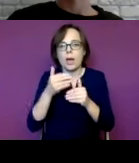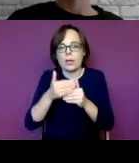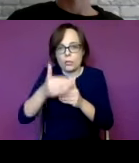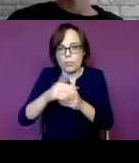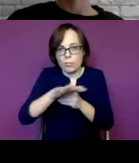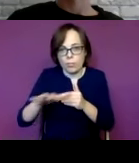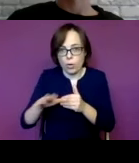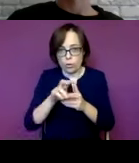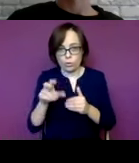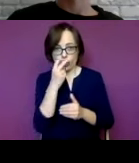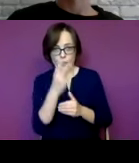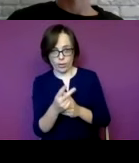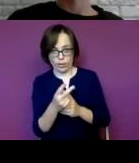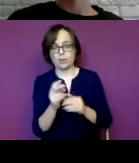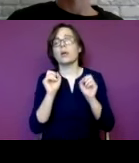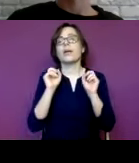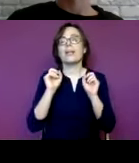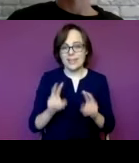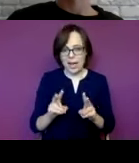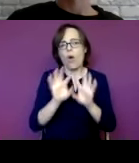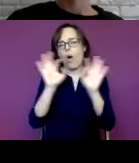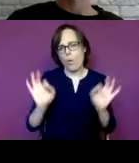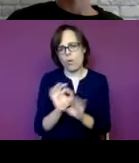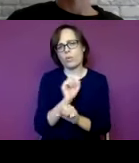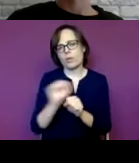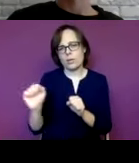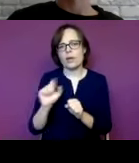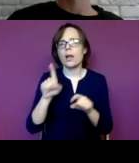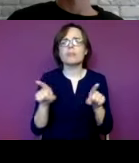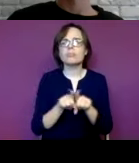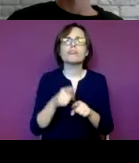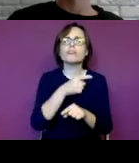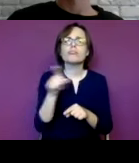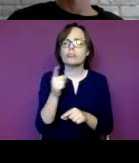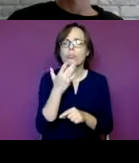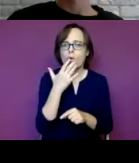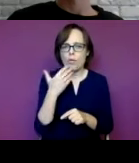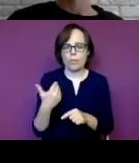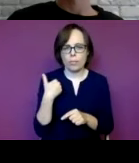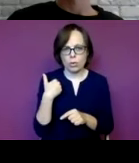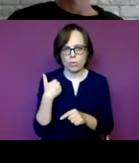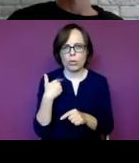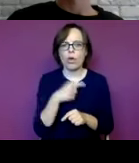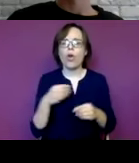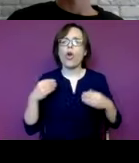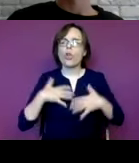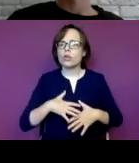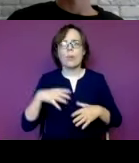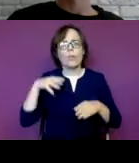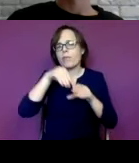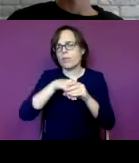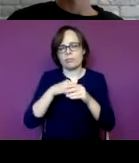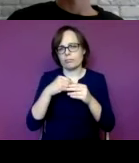no w kategoriach ogólnych oczywiście ona istnieje, natomiast tak jak Państwo podkreślali, no właściwie ta tożsamość jest wieloraka, właściwie,